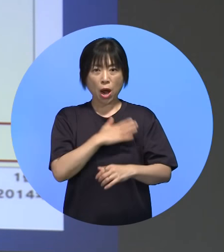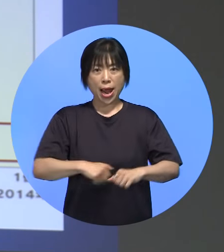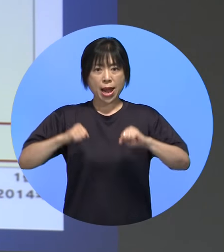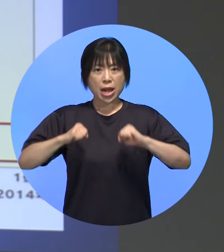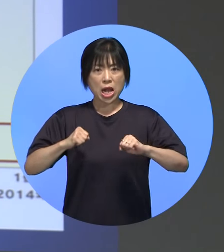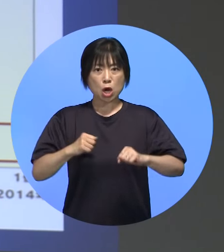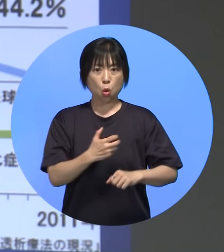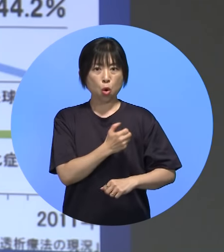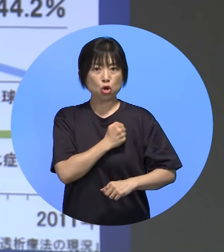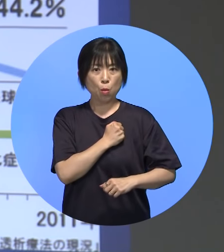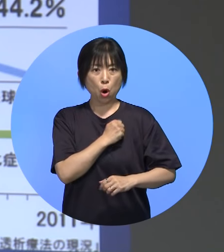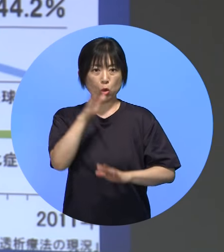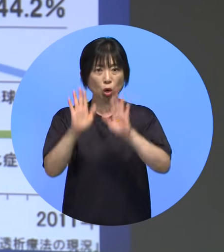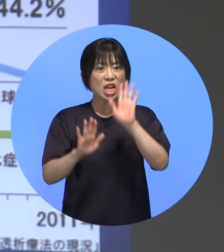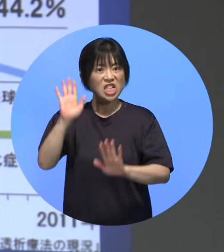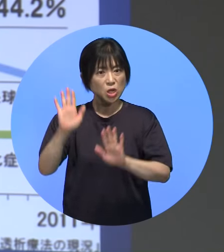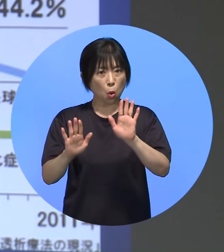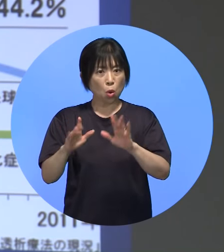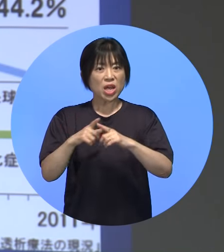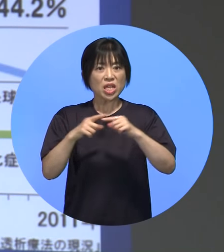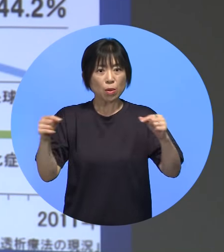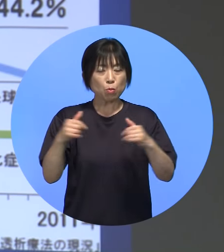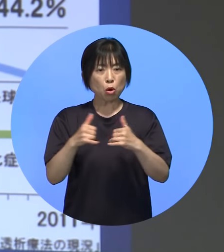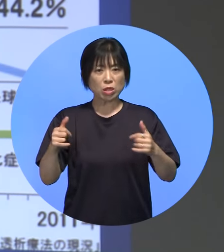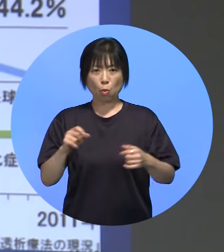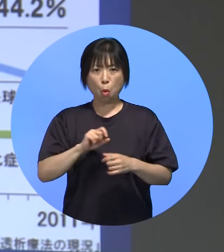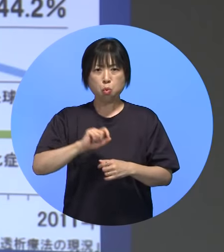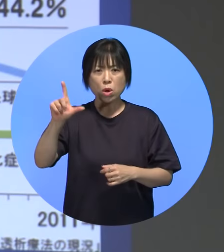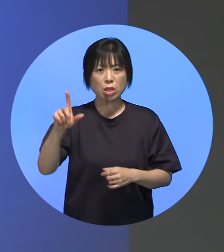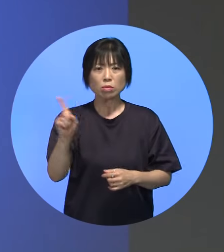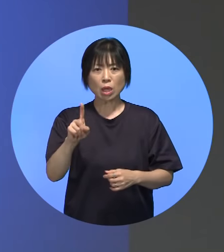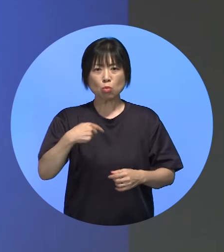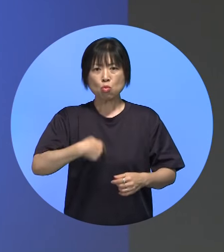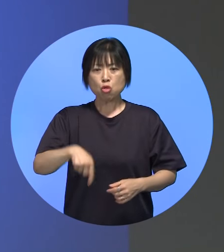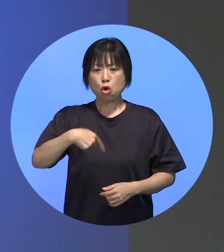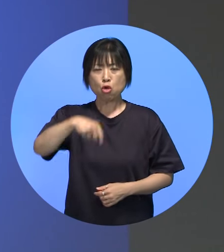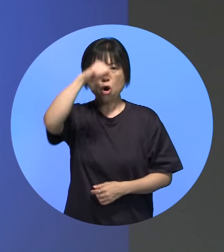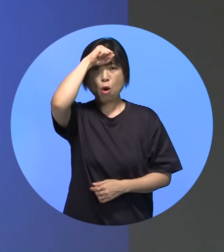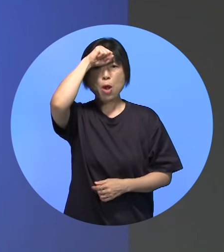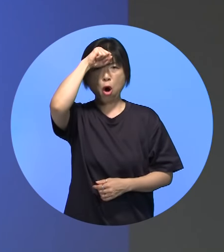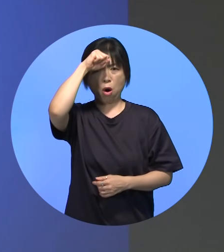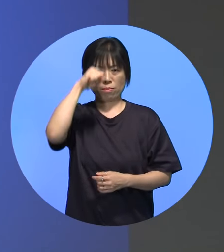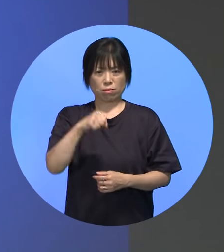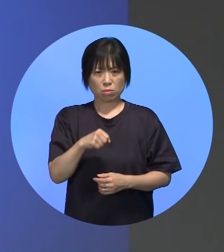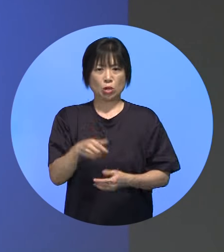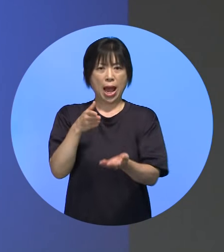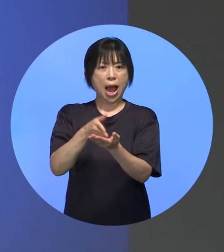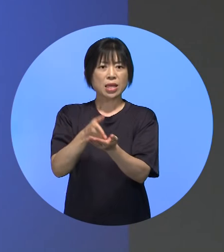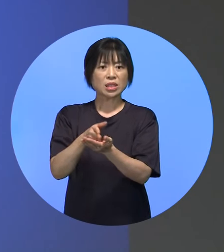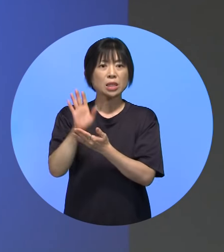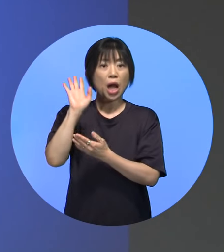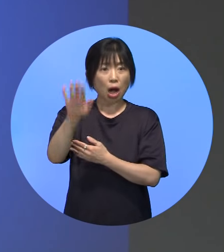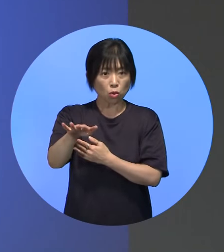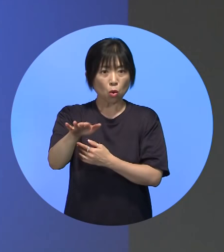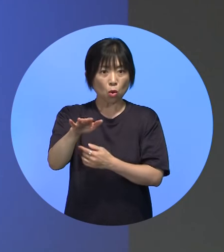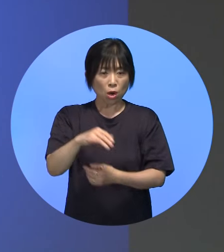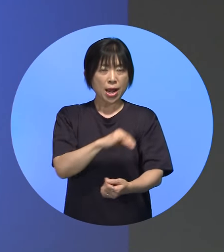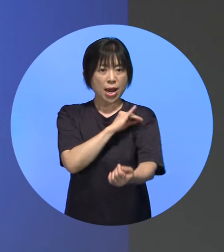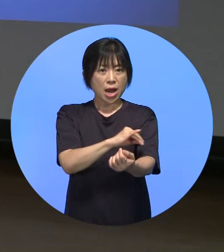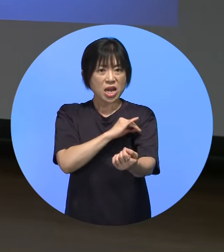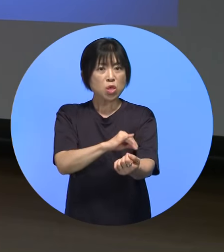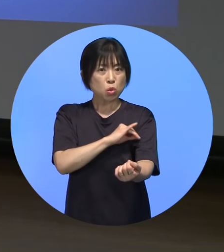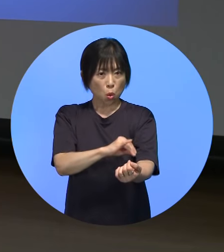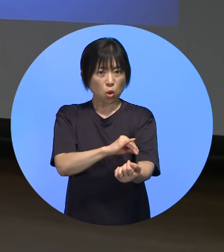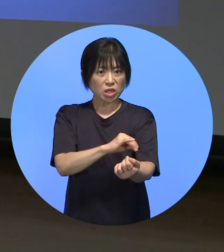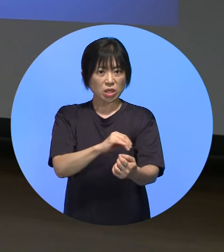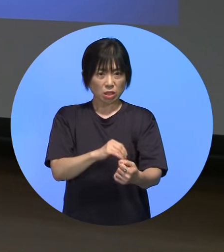現状や日本人に急増している糖尿病について話した後号決闘によって動脈硬化が進み脳